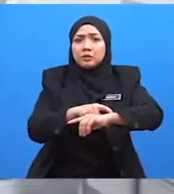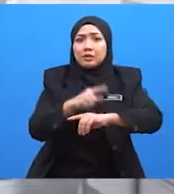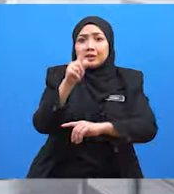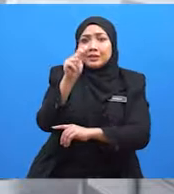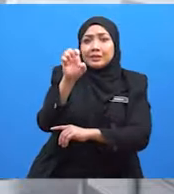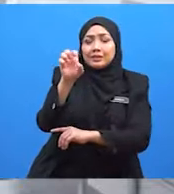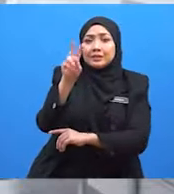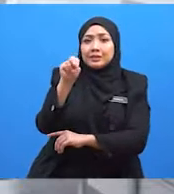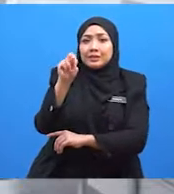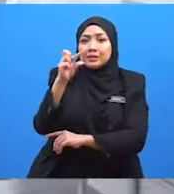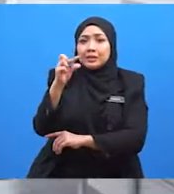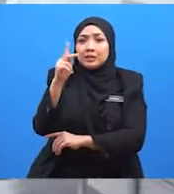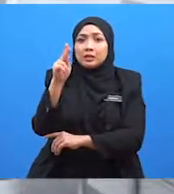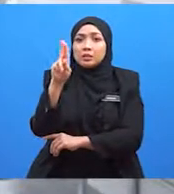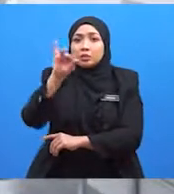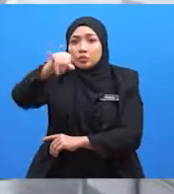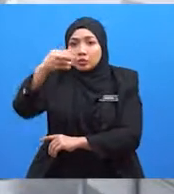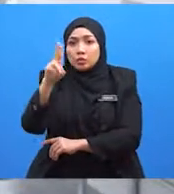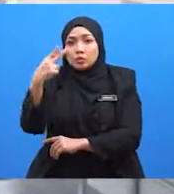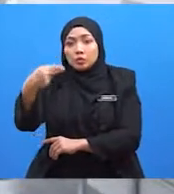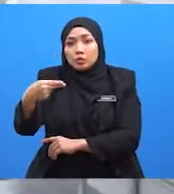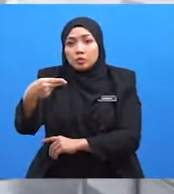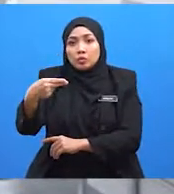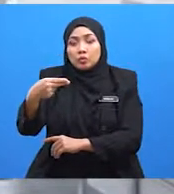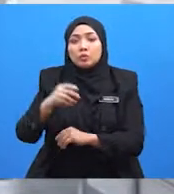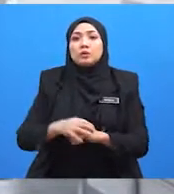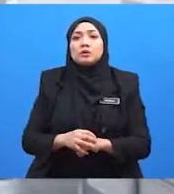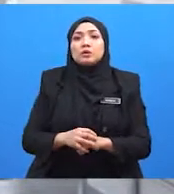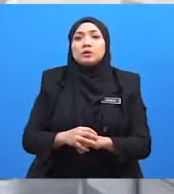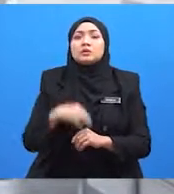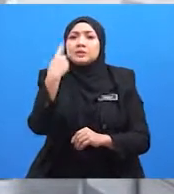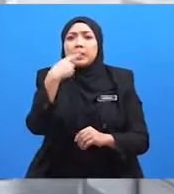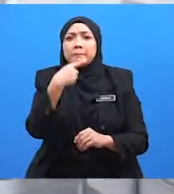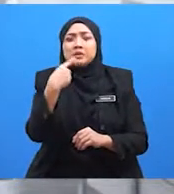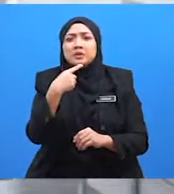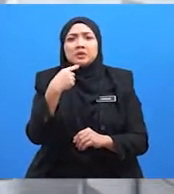yang tidak dapat menjalankan aktiviti pekerjaan?